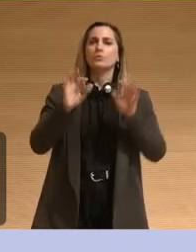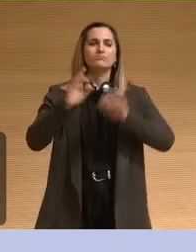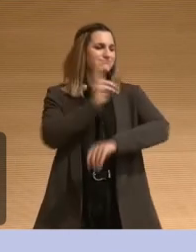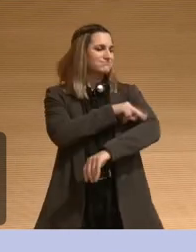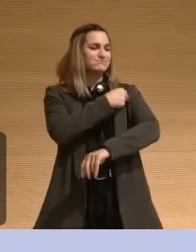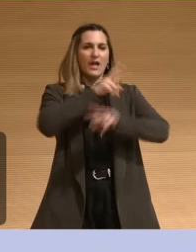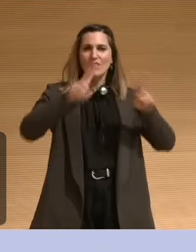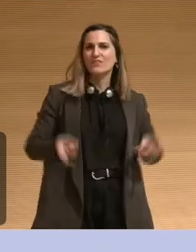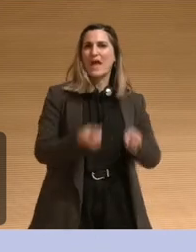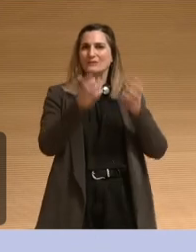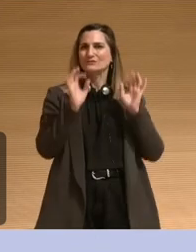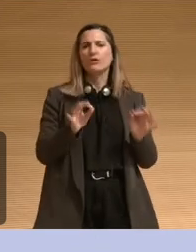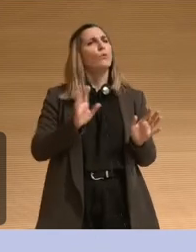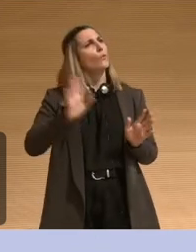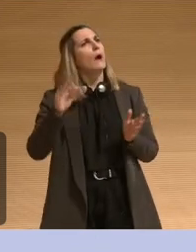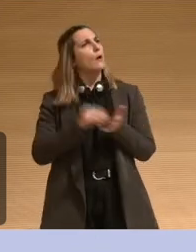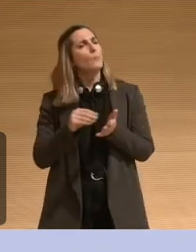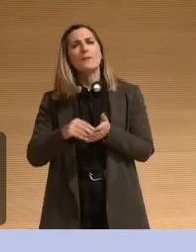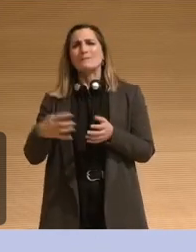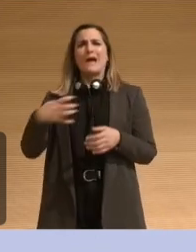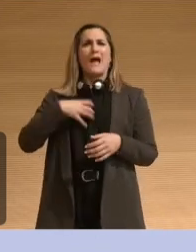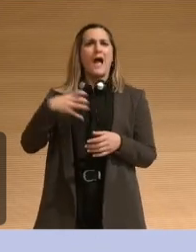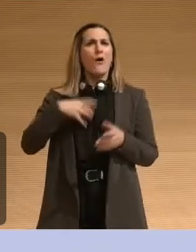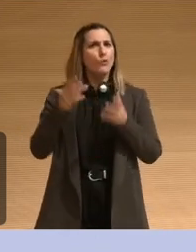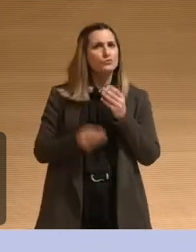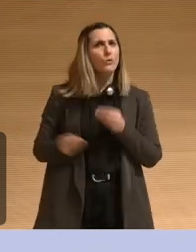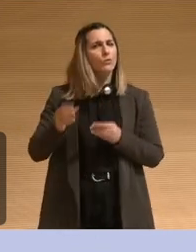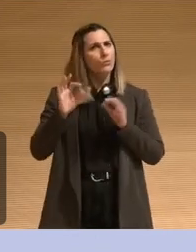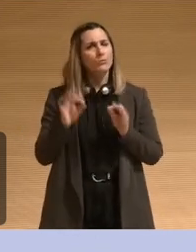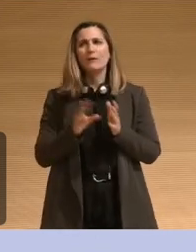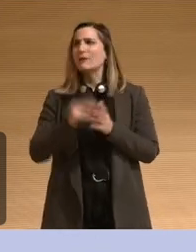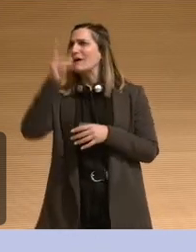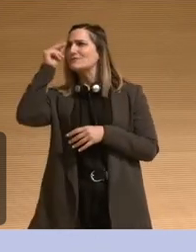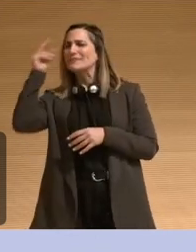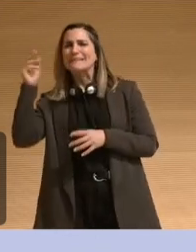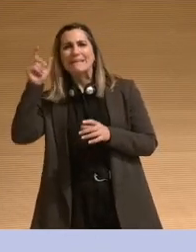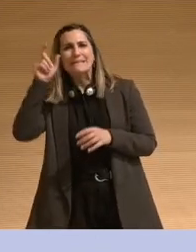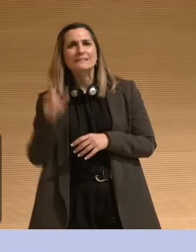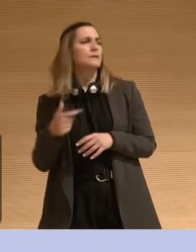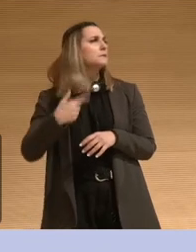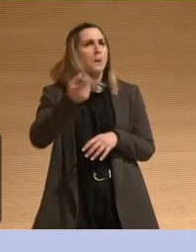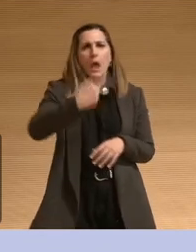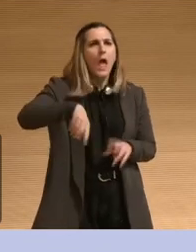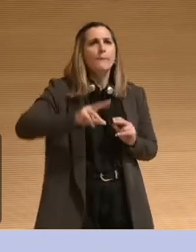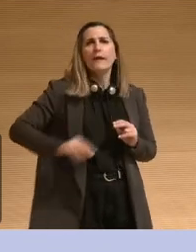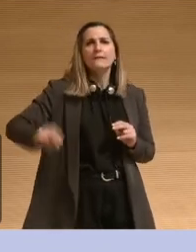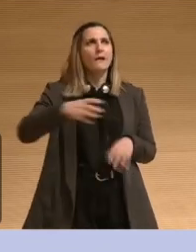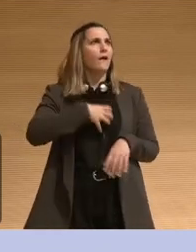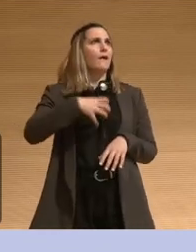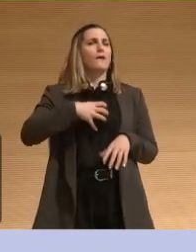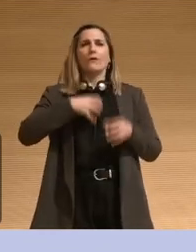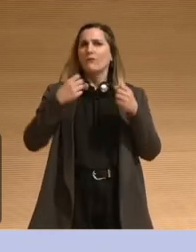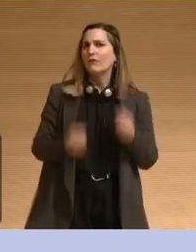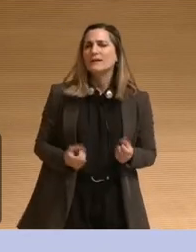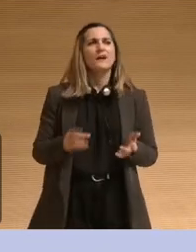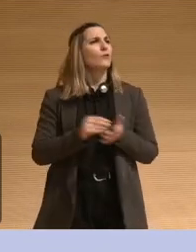διαγνώσεις. Ψυχική υγεία είναι και το αυξημένο στρες που μπορεί να έχει ένας φοιτητής ή εμείς, μπορεί να είναι η